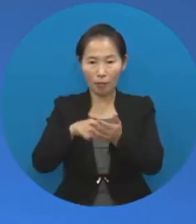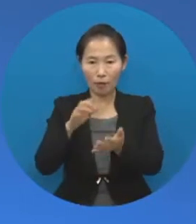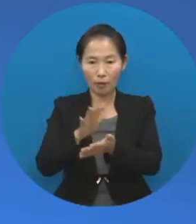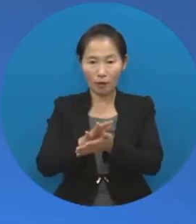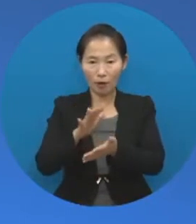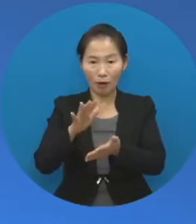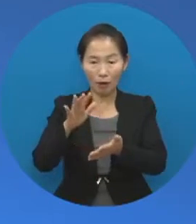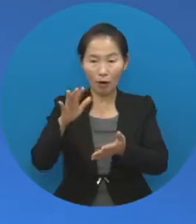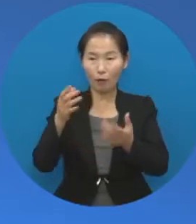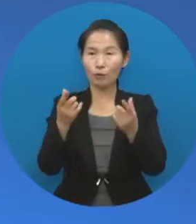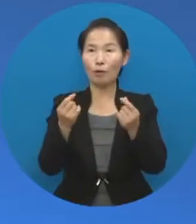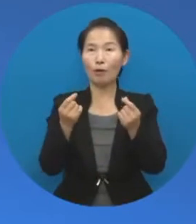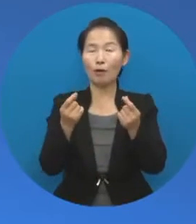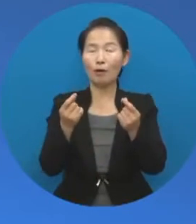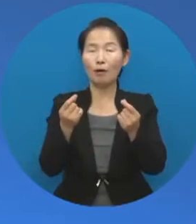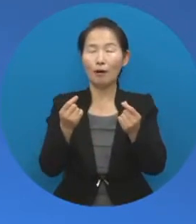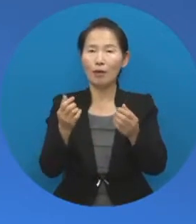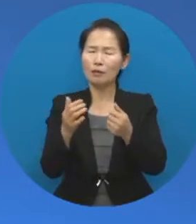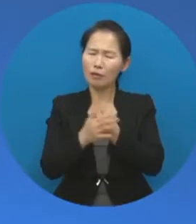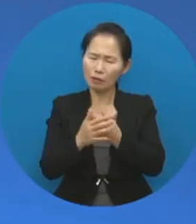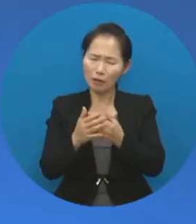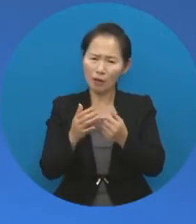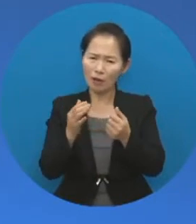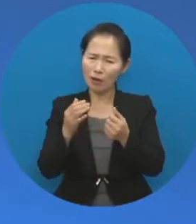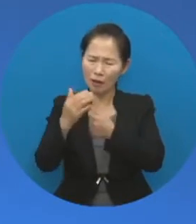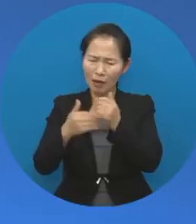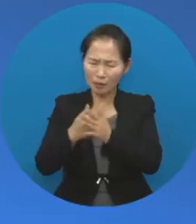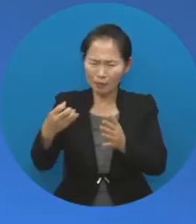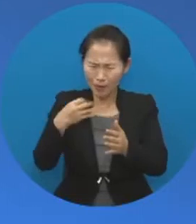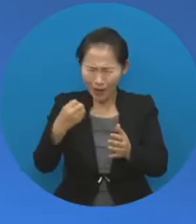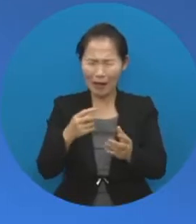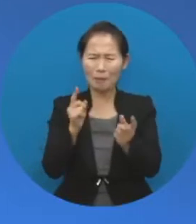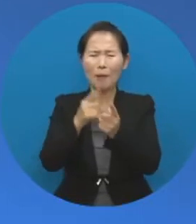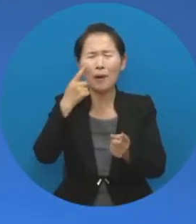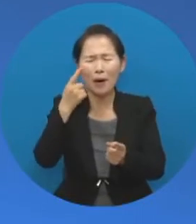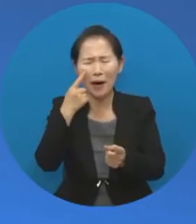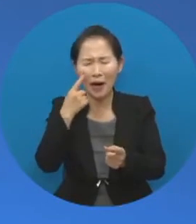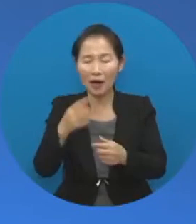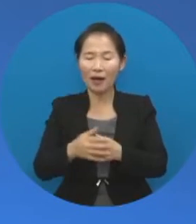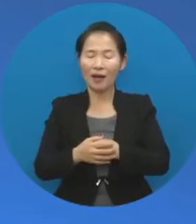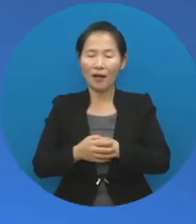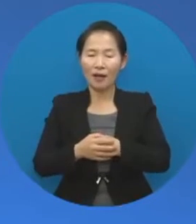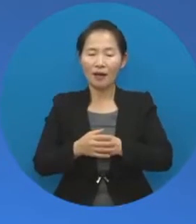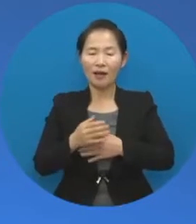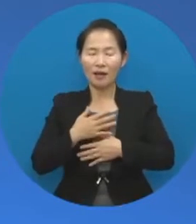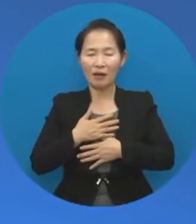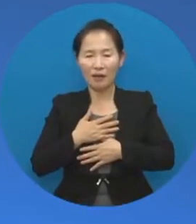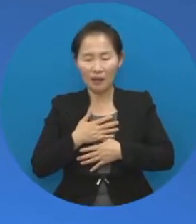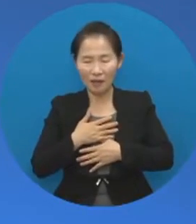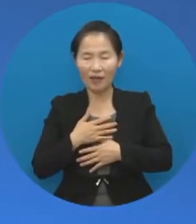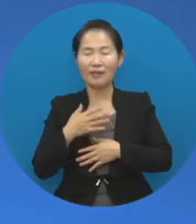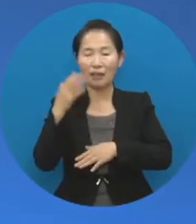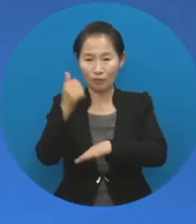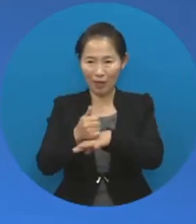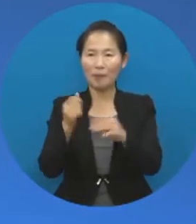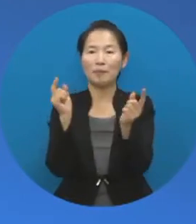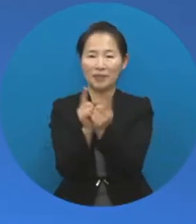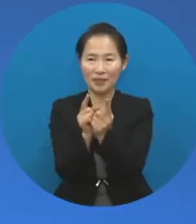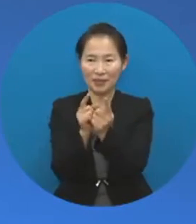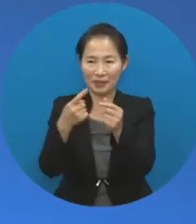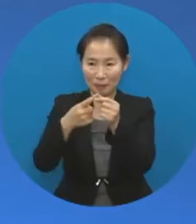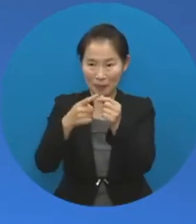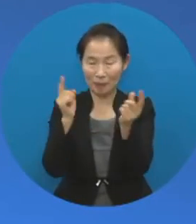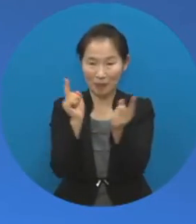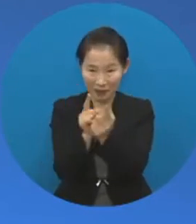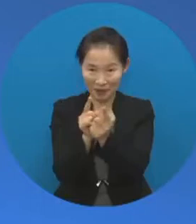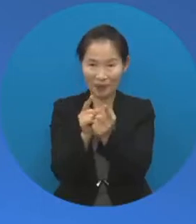했는데 하나님께서 한번 만나봐라 그러시는 거예요. 그래서 이제 그 형제를 만났는데